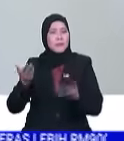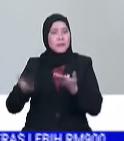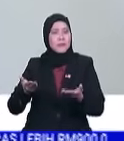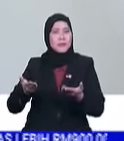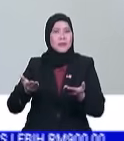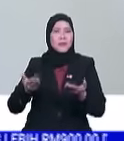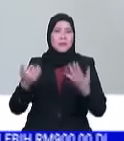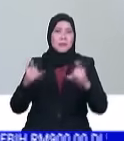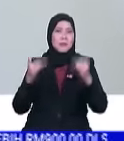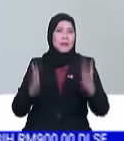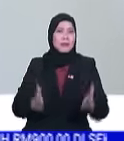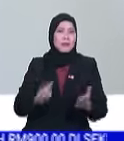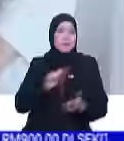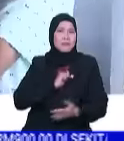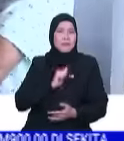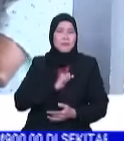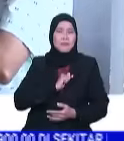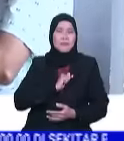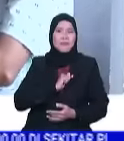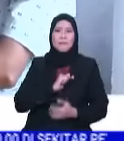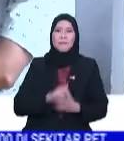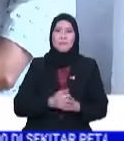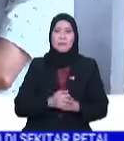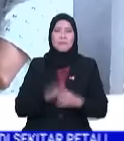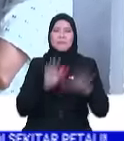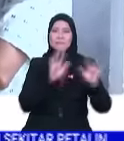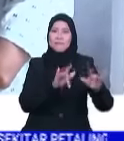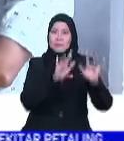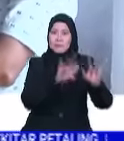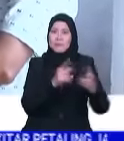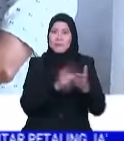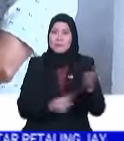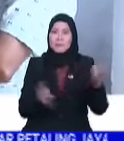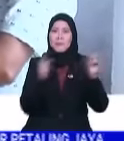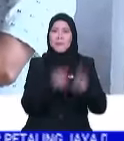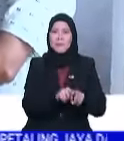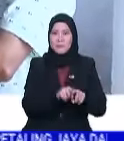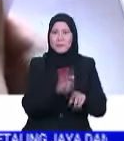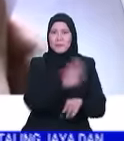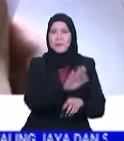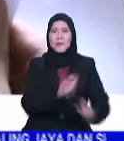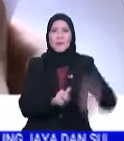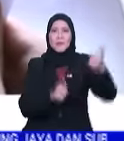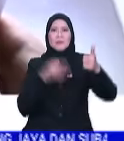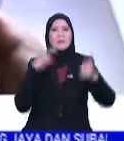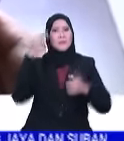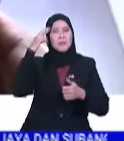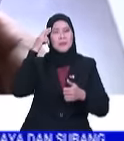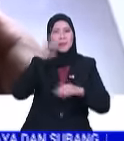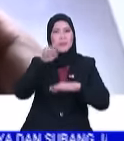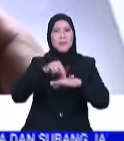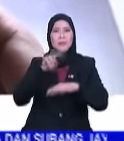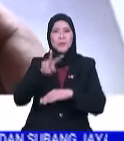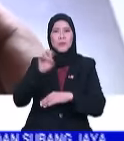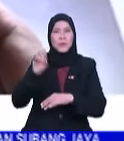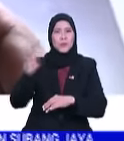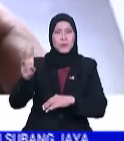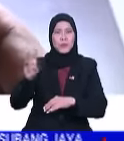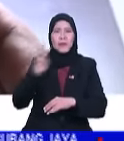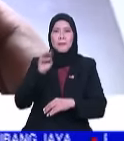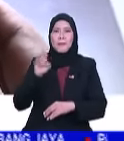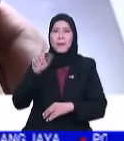pembiayaan pemain itu sendiri. Begitupun simpati dengan apa yang dilalui oleh juara remaja kebangsaan 2007 itu,